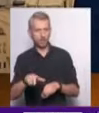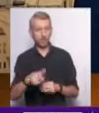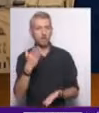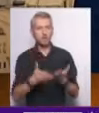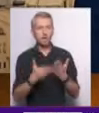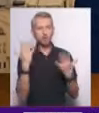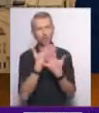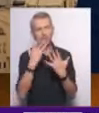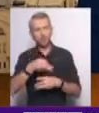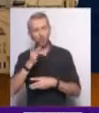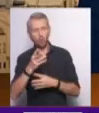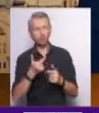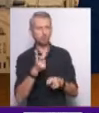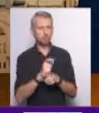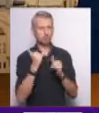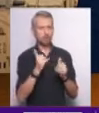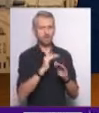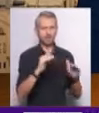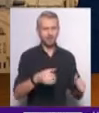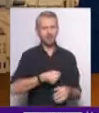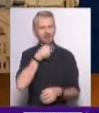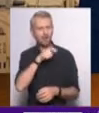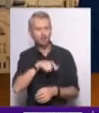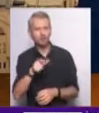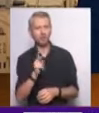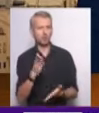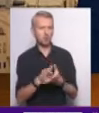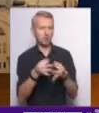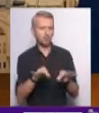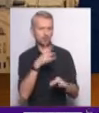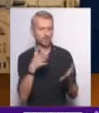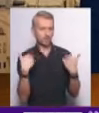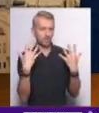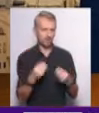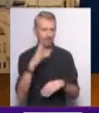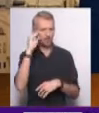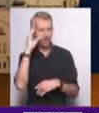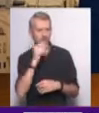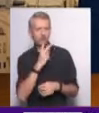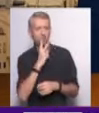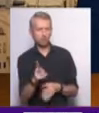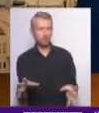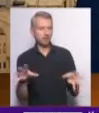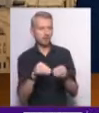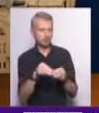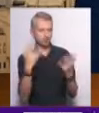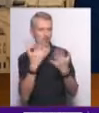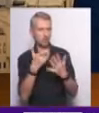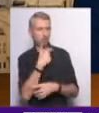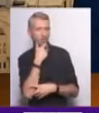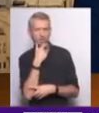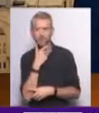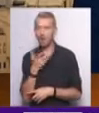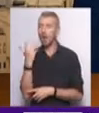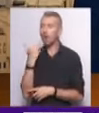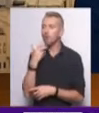це більше для дітей і для більш старших людей, які мають вільний час у вихідні дні, ввечері подивитися разом, вийти кіно. Коли, до речі, у вас проводяться